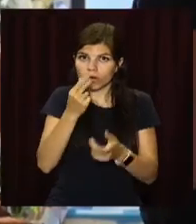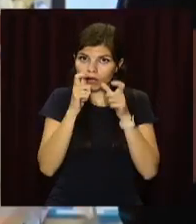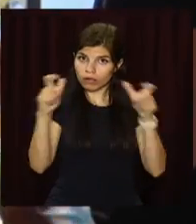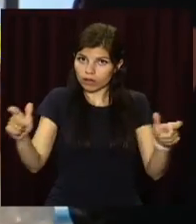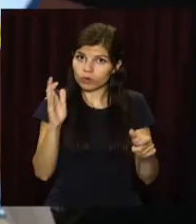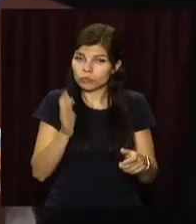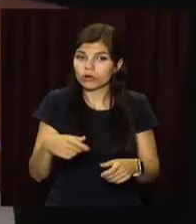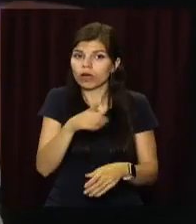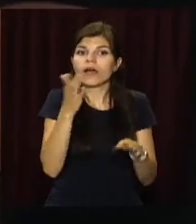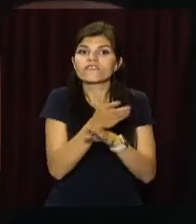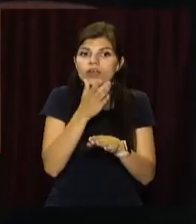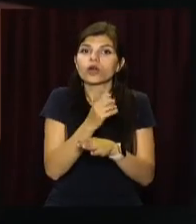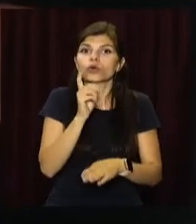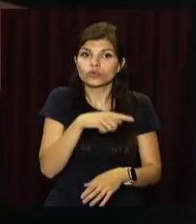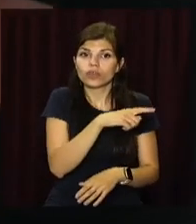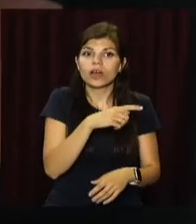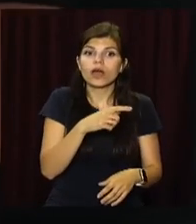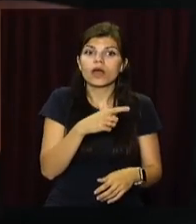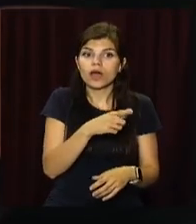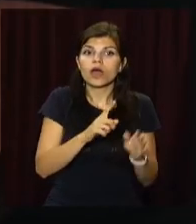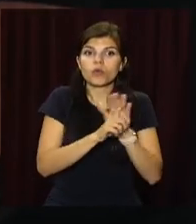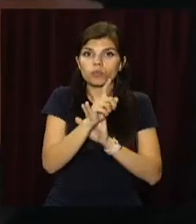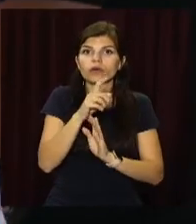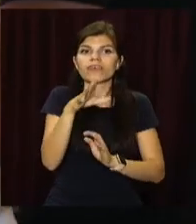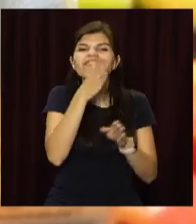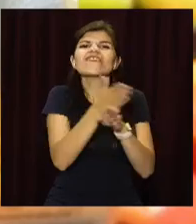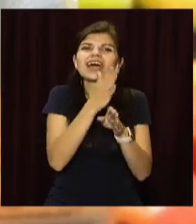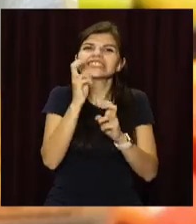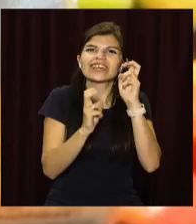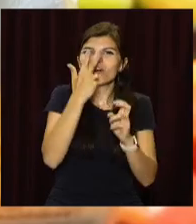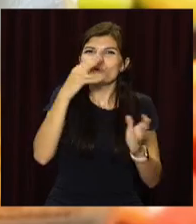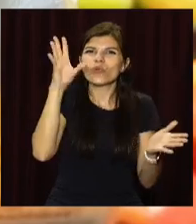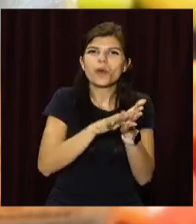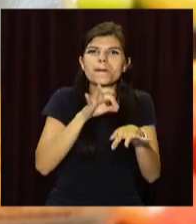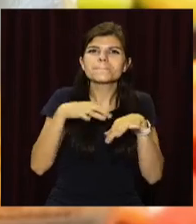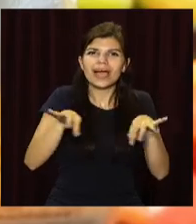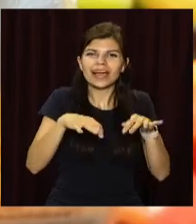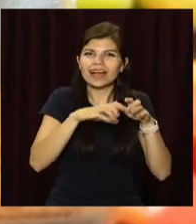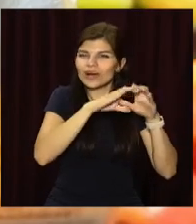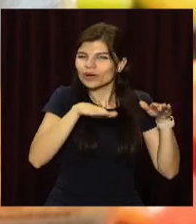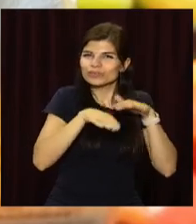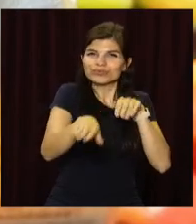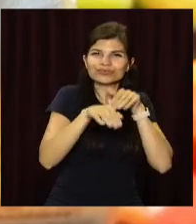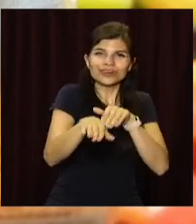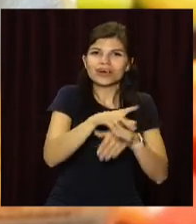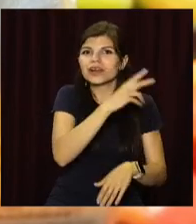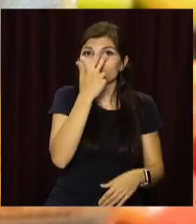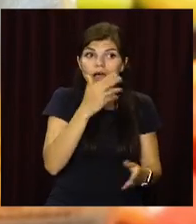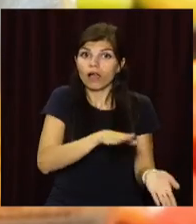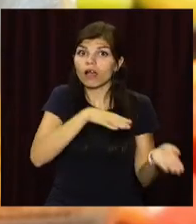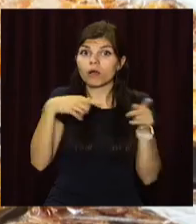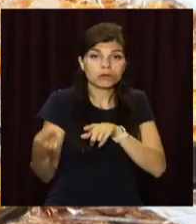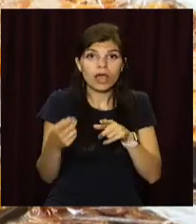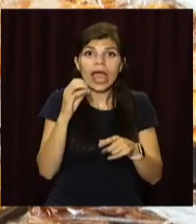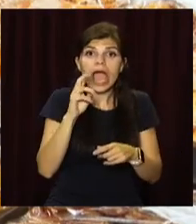Виробники пакетів теж у передчутті. Їм доведеться переналаштовувати виробництво. У деяких країнах світу підприємцям, які були змушені перейти з